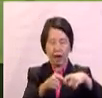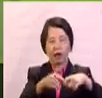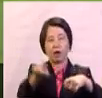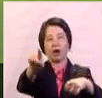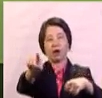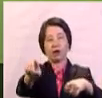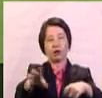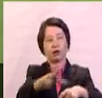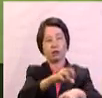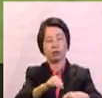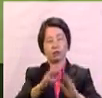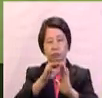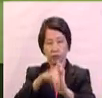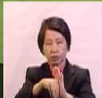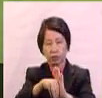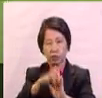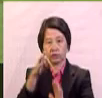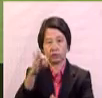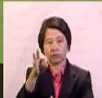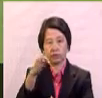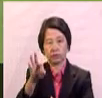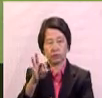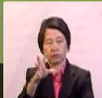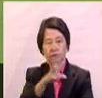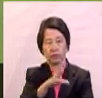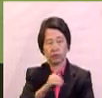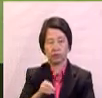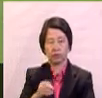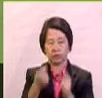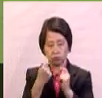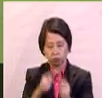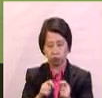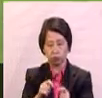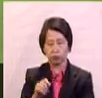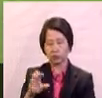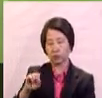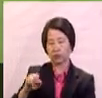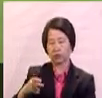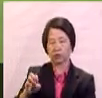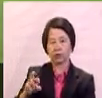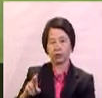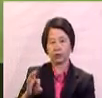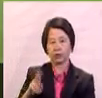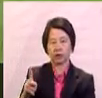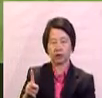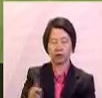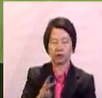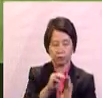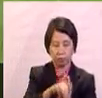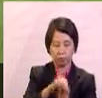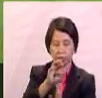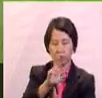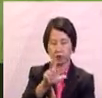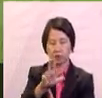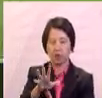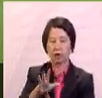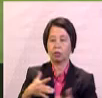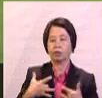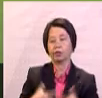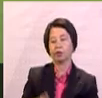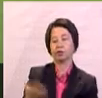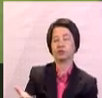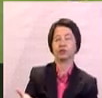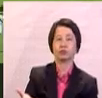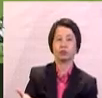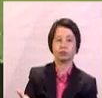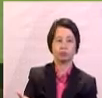Da Silva pada minit ke-19 dan juga percubaan Muhammad Syarif Fikri minit ke-35 mengecewakan skuad